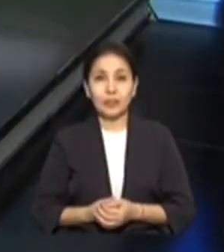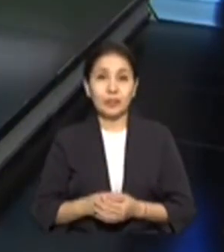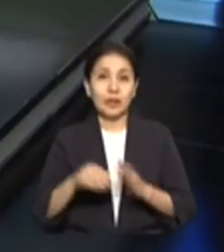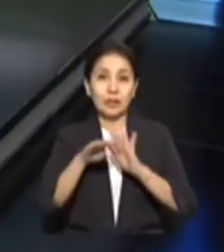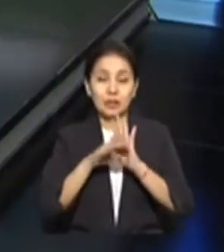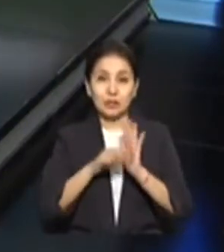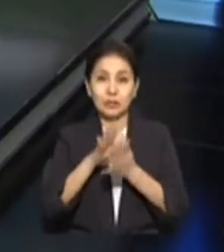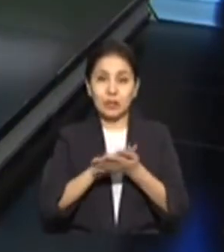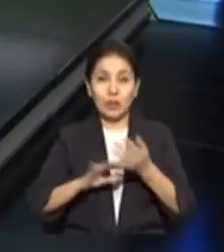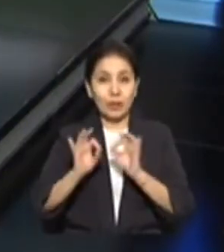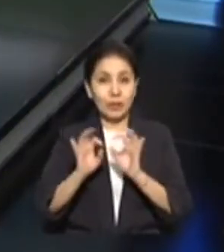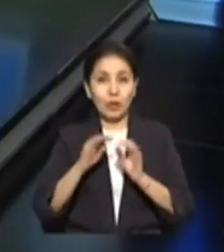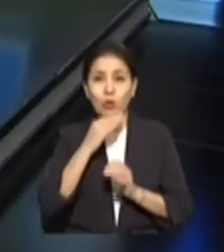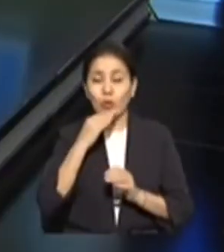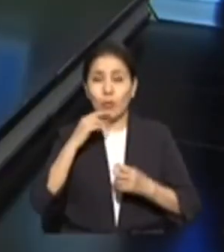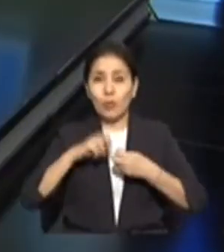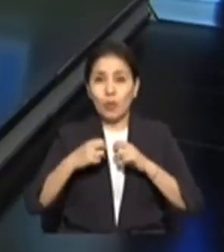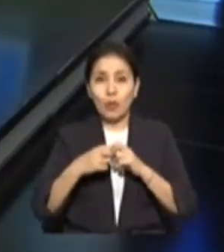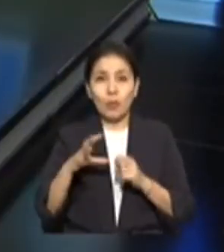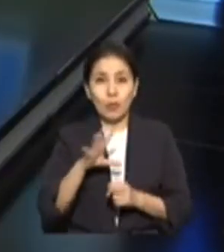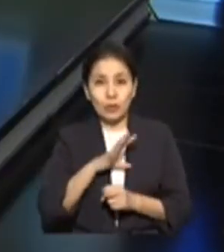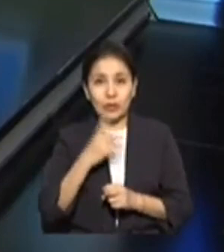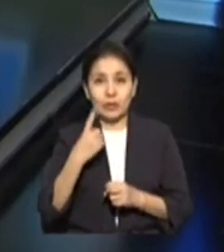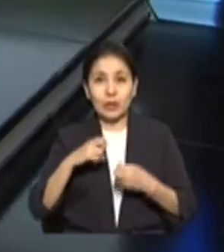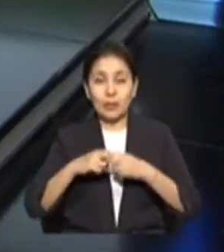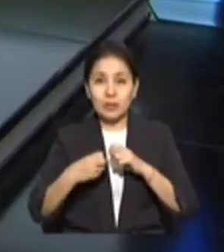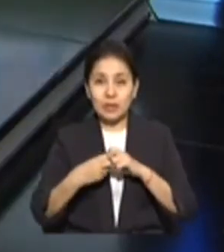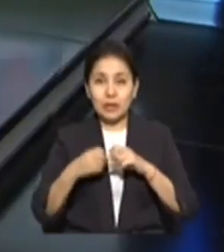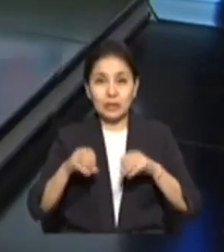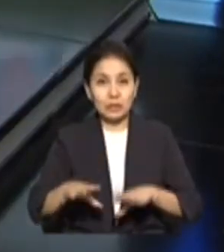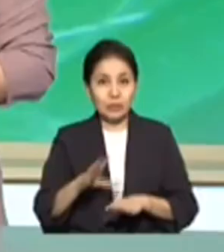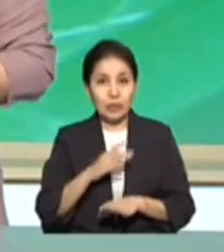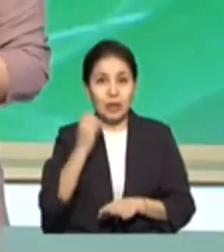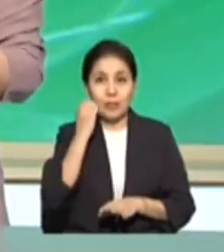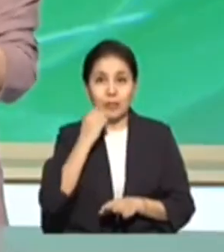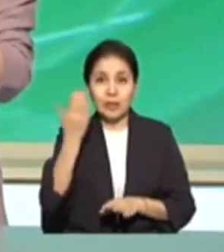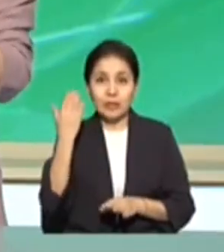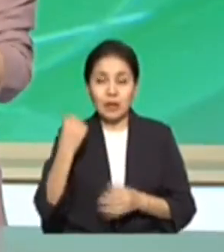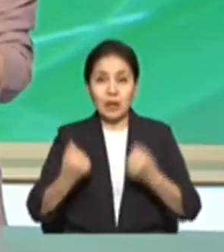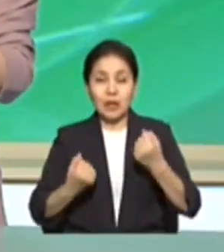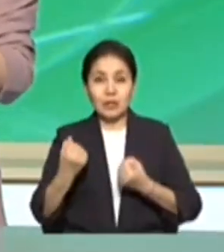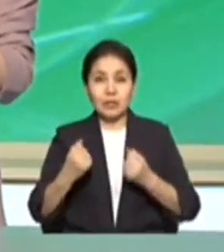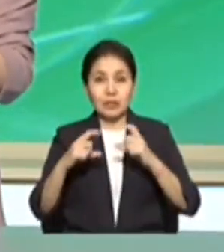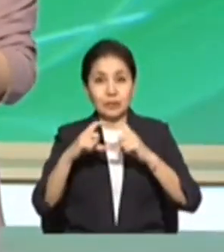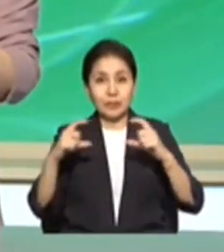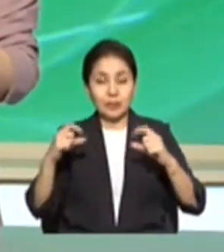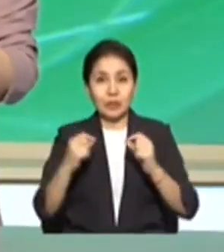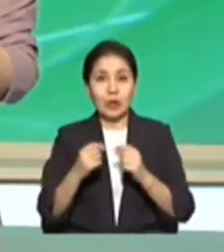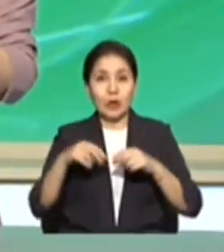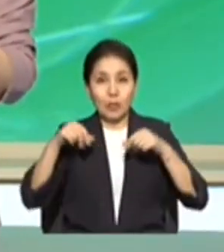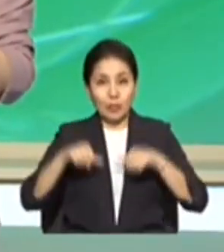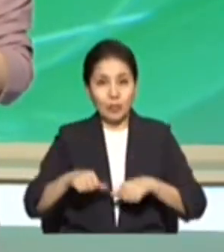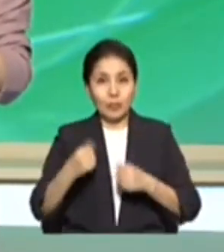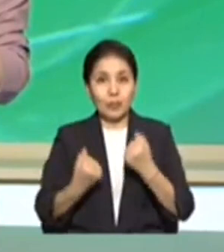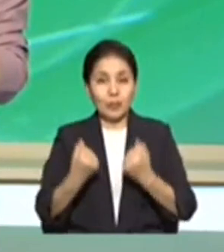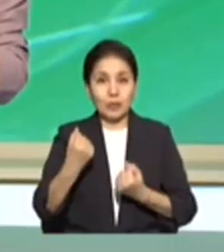Dasturimiz davom etadi. Ko'pchilik uchun muammo bo'lgan yana bir masalaga yechim topildi. Ma'lumki, eski namunadagi haydovchilik guvohnomasi yangisiga